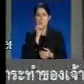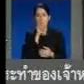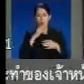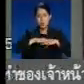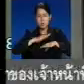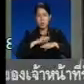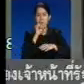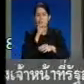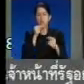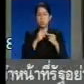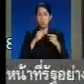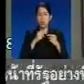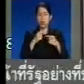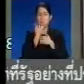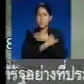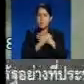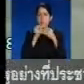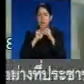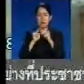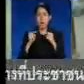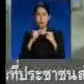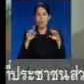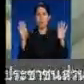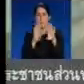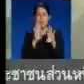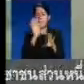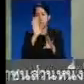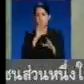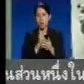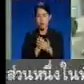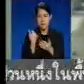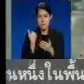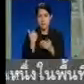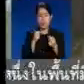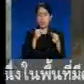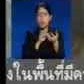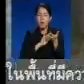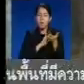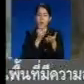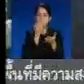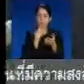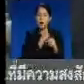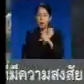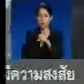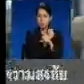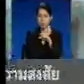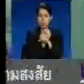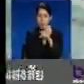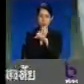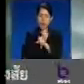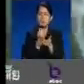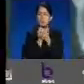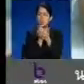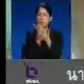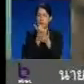ปิดประเทศนอกจากนี้นางชานยังชี้ว่าวัคซีนที่จะนำออกมาใช้ได้ในเดือนกันยายนนี้น่าจะช่วยคลี่คลายสถานการ